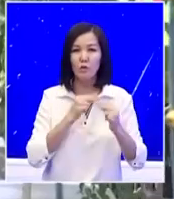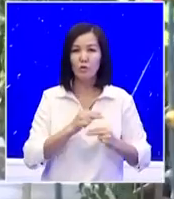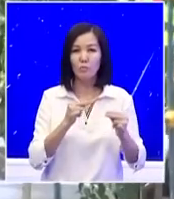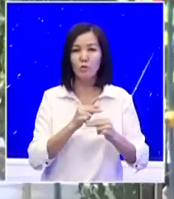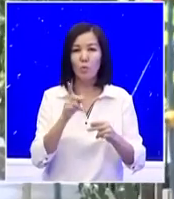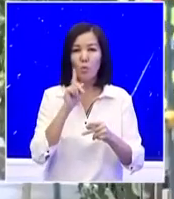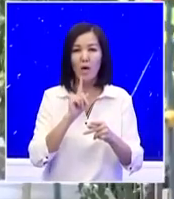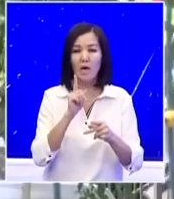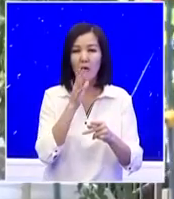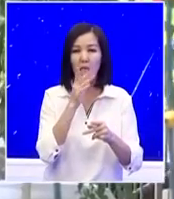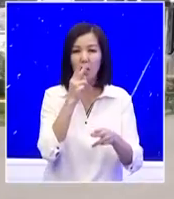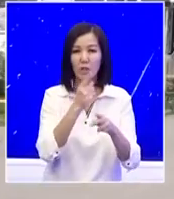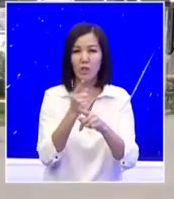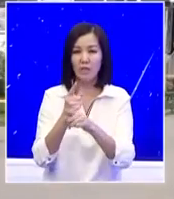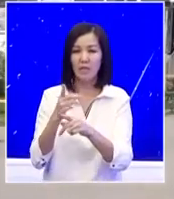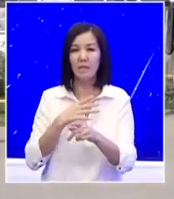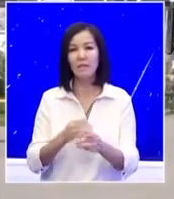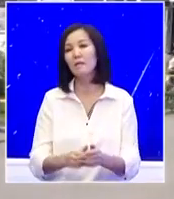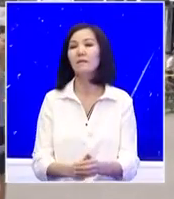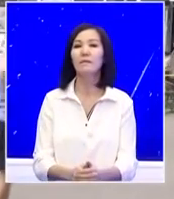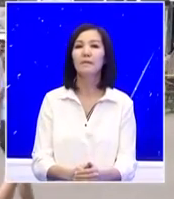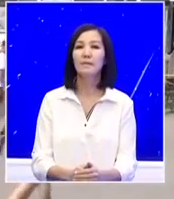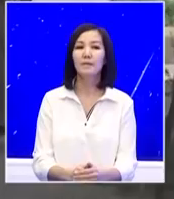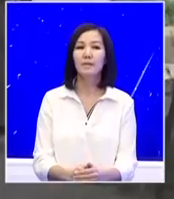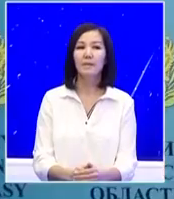дүкендеріндегі жұмыс уақыты шектелген.